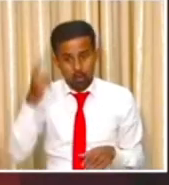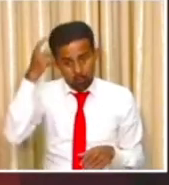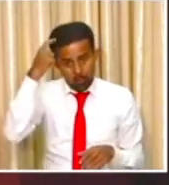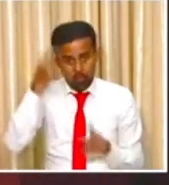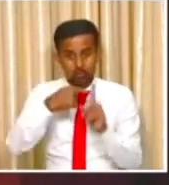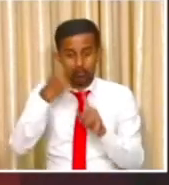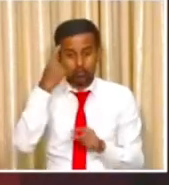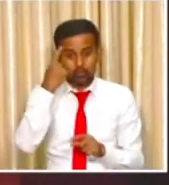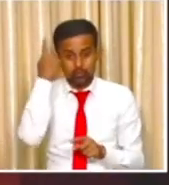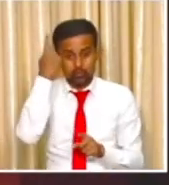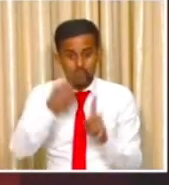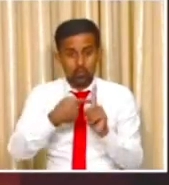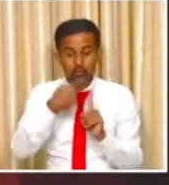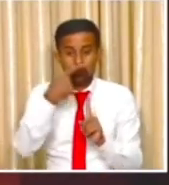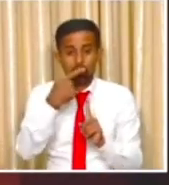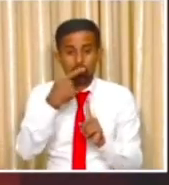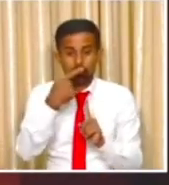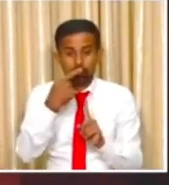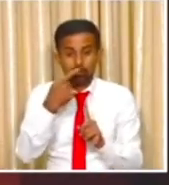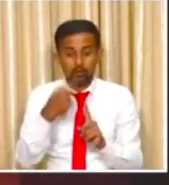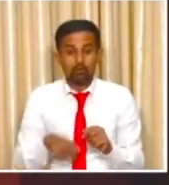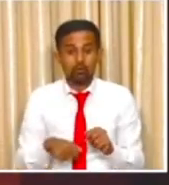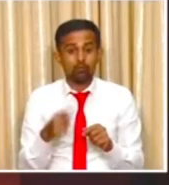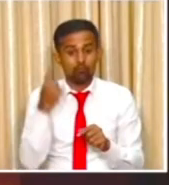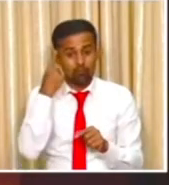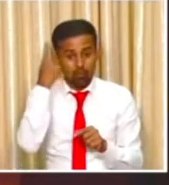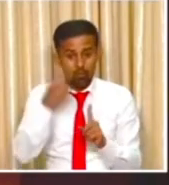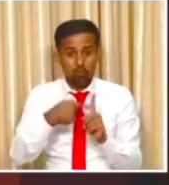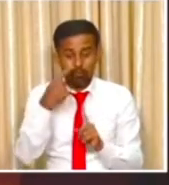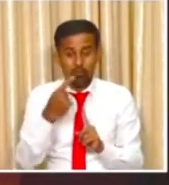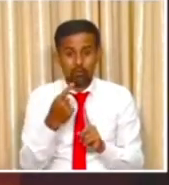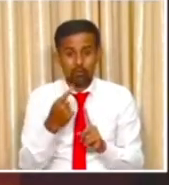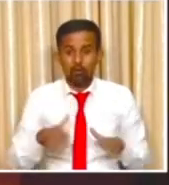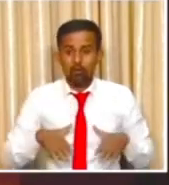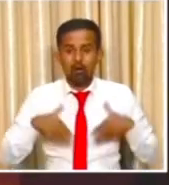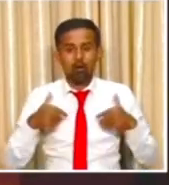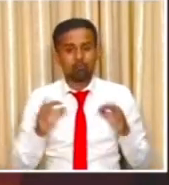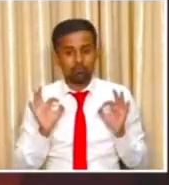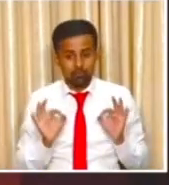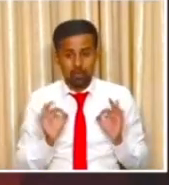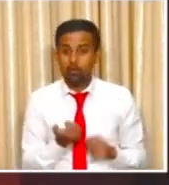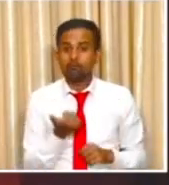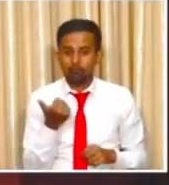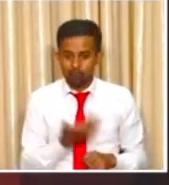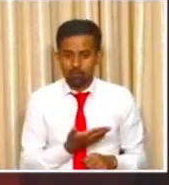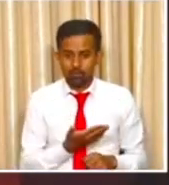मूलवर्धनेट बुद्धिवर्धनेट कॉग्निटिव रिक्वायरमेंट्स वल्ट अत्यावश्यम सौख्य संपन्न भाव हिताम